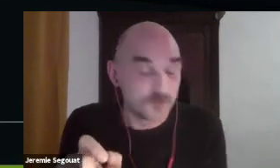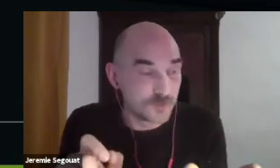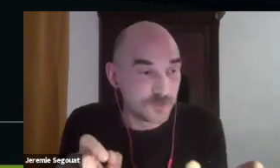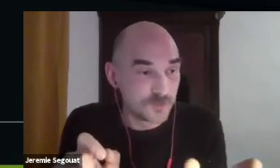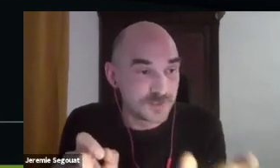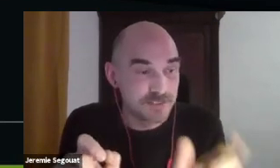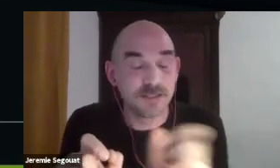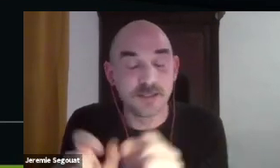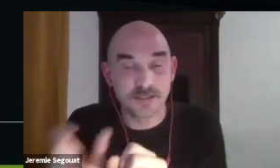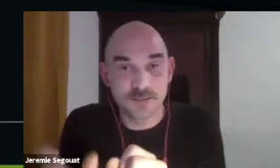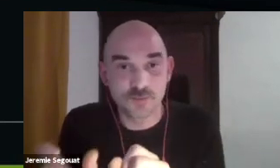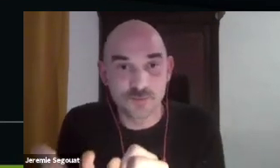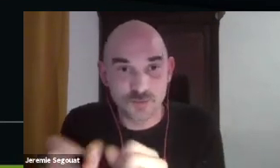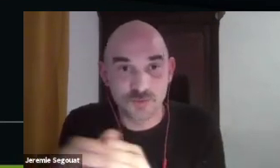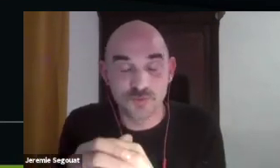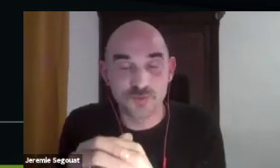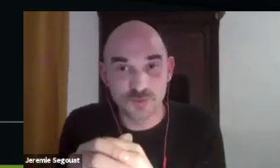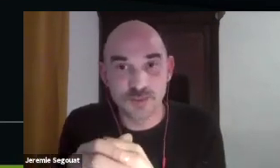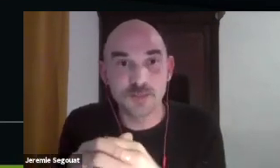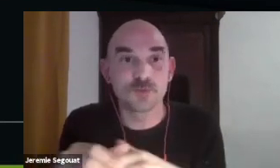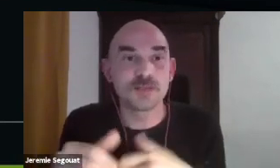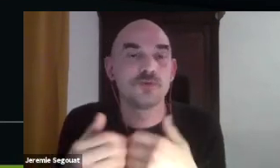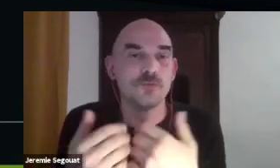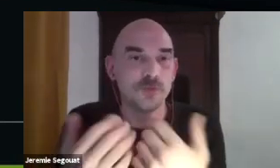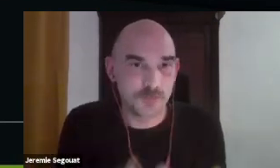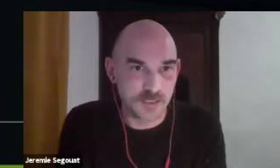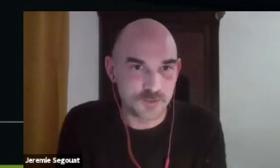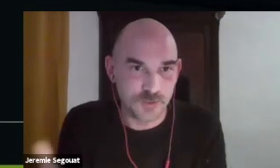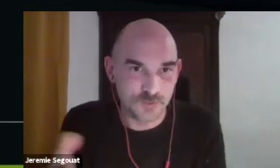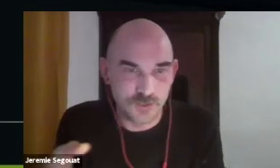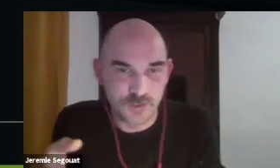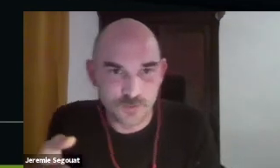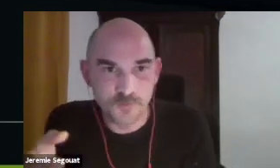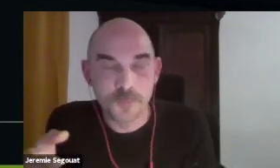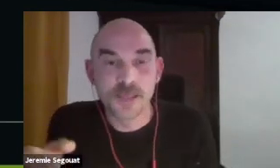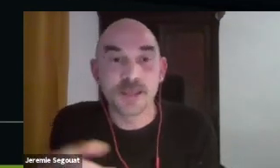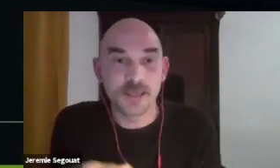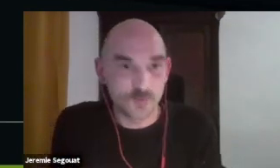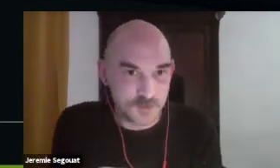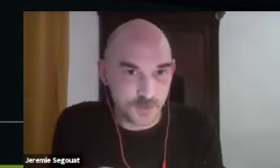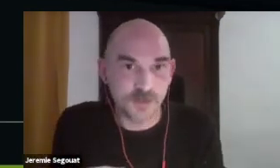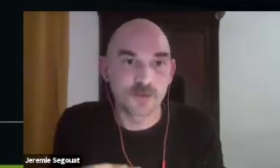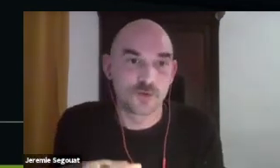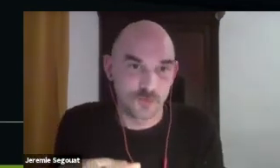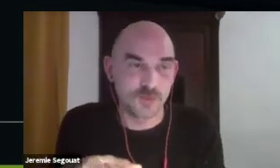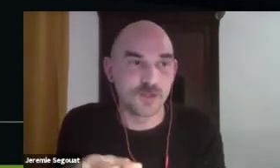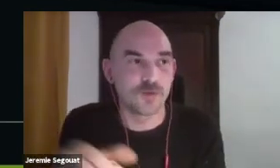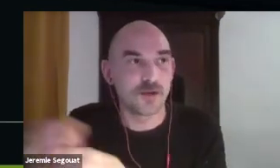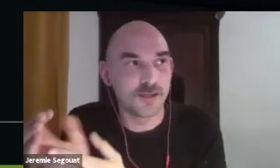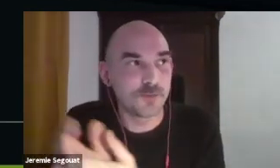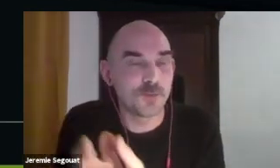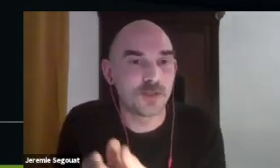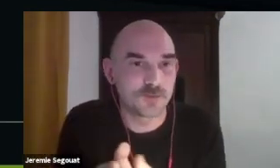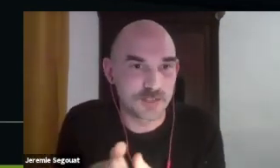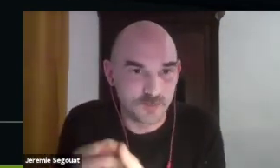cécité et une addition de surdité mais on dit que c'est une multiplication des deux situations et on espère qu'il y